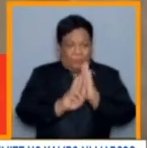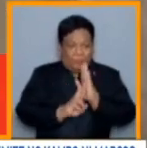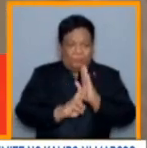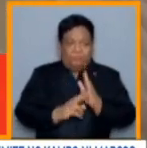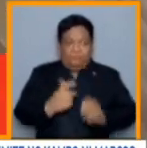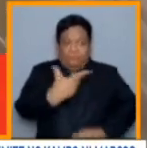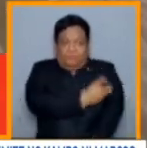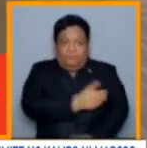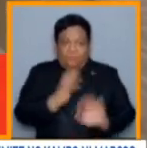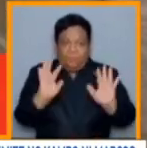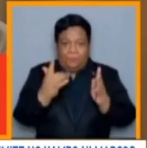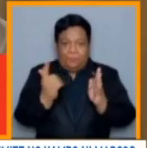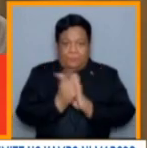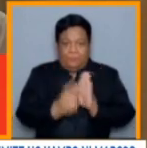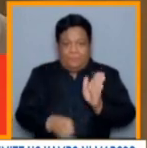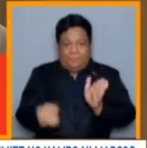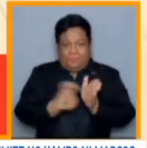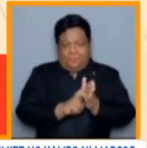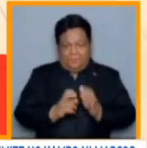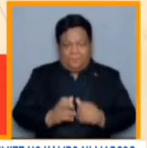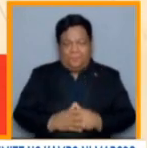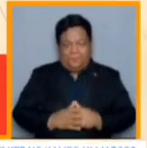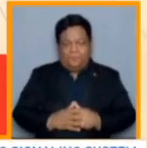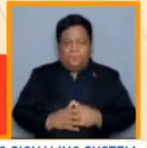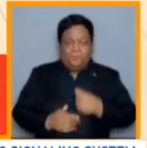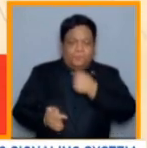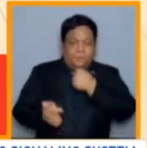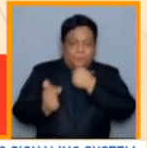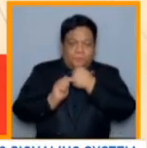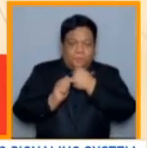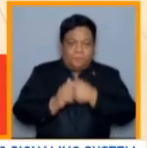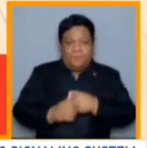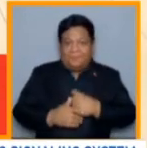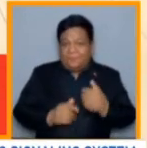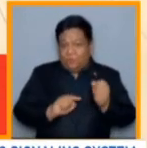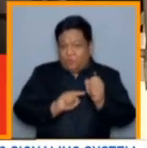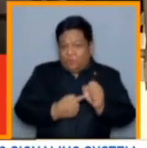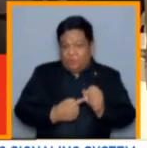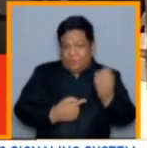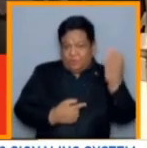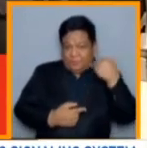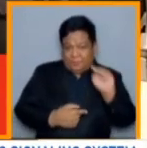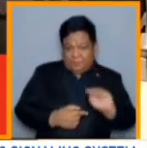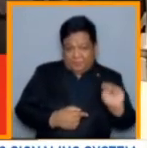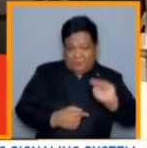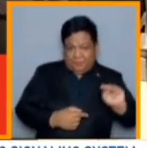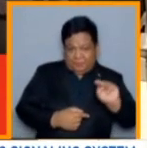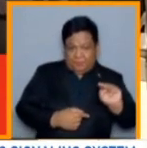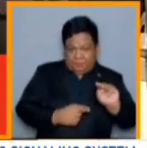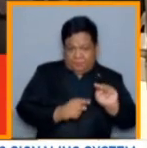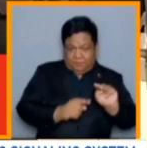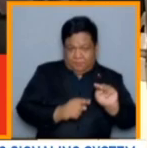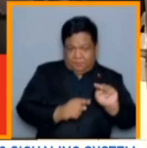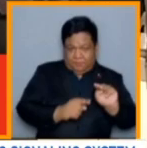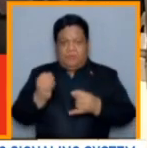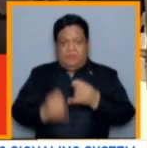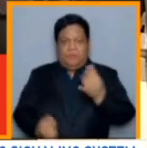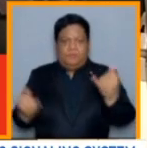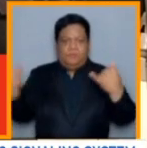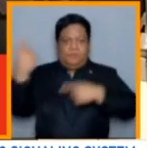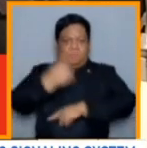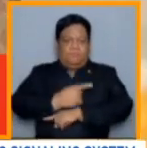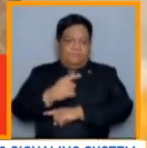vaccination drive noong Lunes at last day na ngayon. Para sa mga pasahero dito, dapat daw i-extend ang programa para mas marami ang